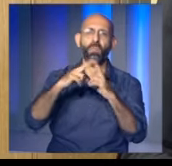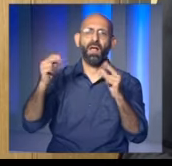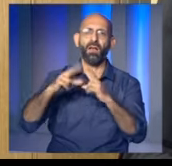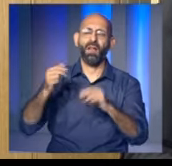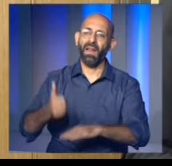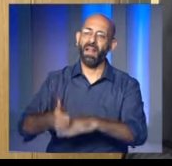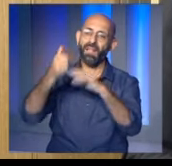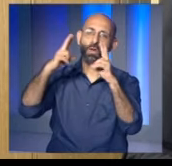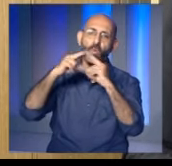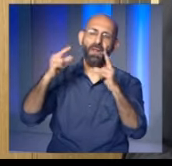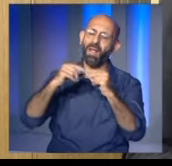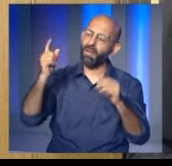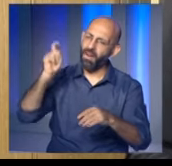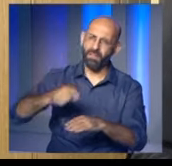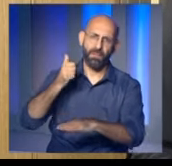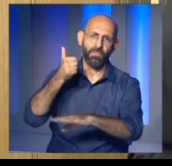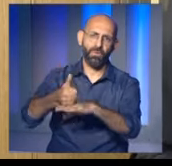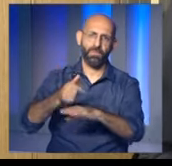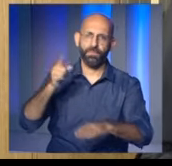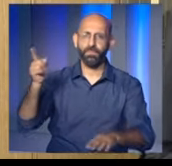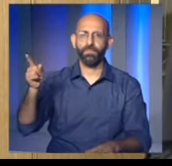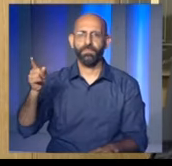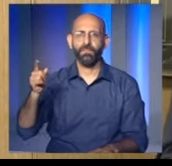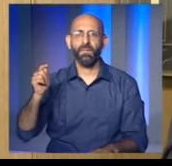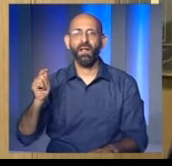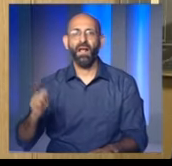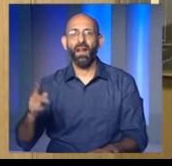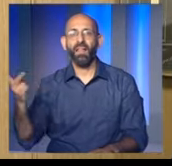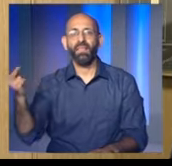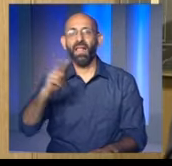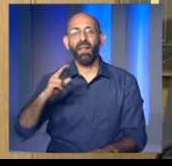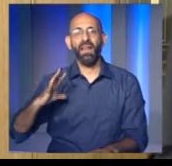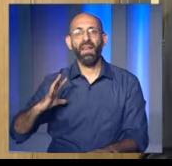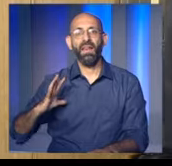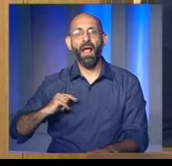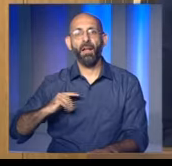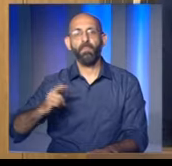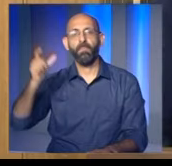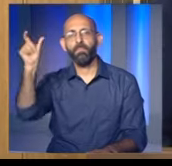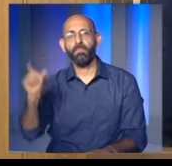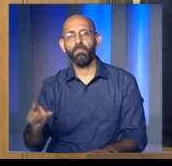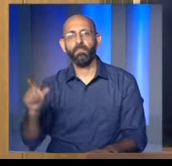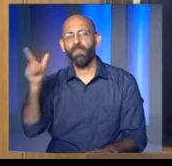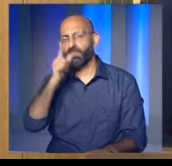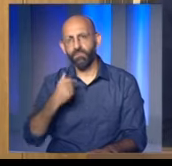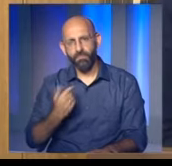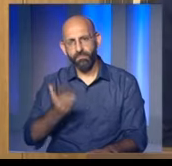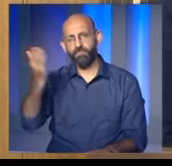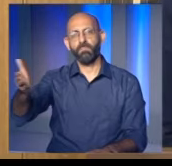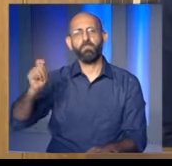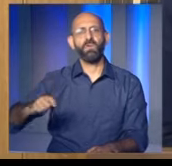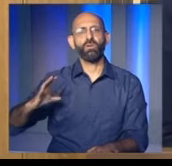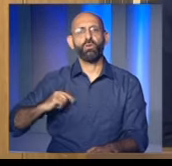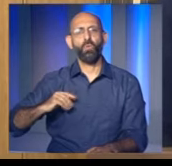رئيس الجمهورية، وهو المحافظة على أمن وسلامة المواطن. وقدم النائب بلال عبد الله إلى